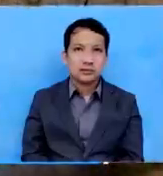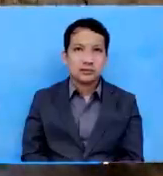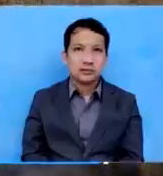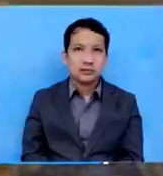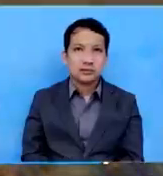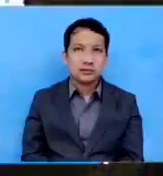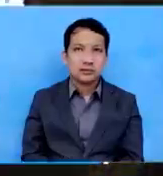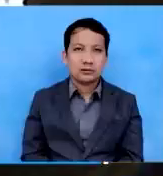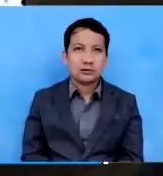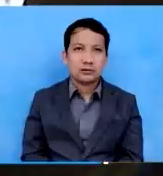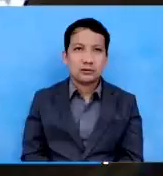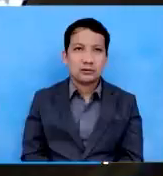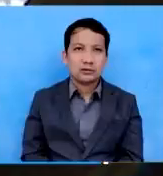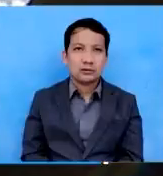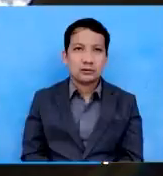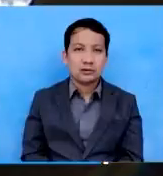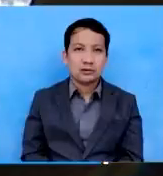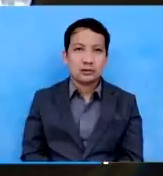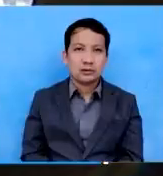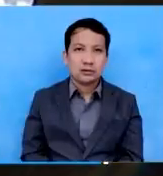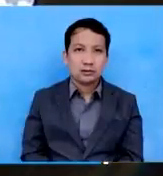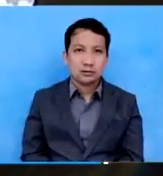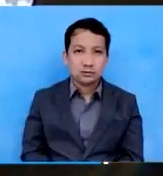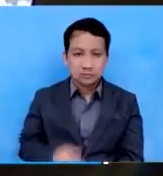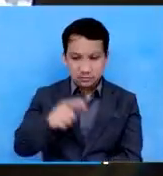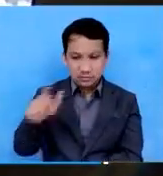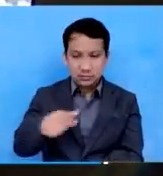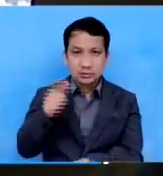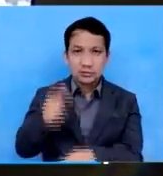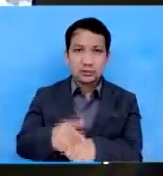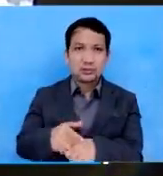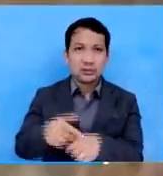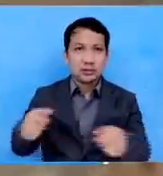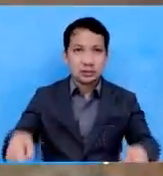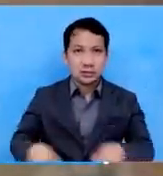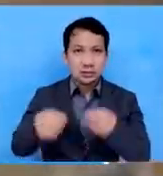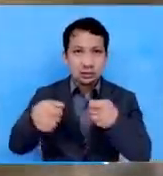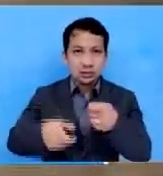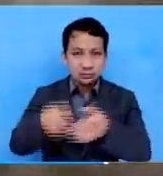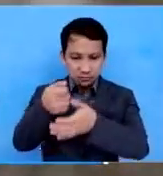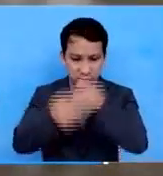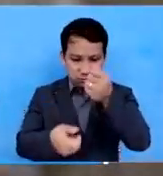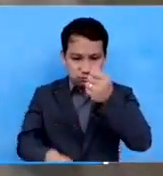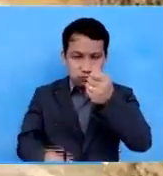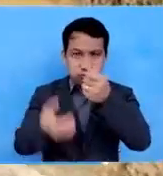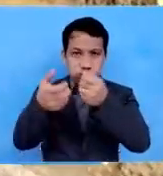Ang mga lupang ito, hahanguin paakyat gamit ang sako at lubid.